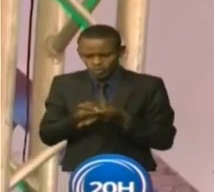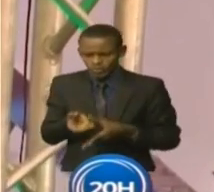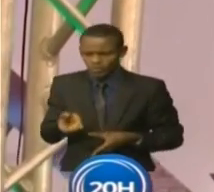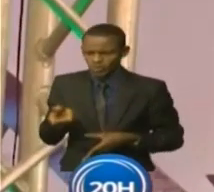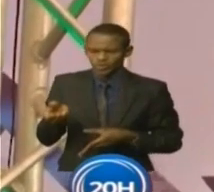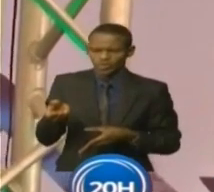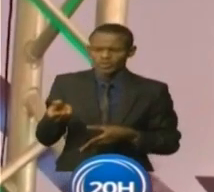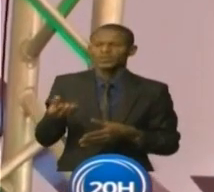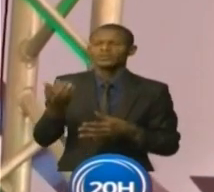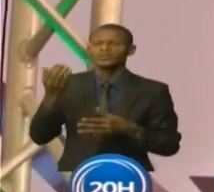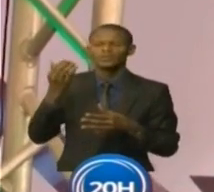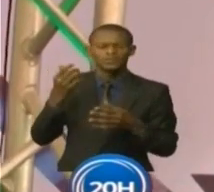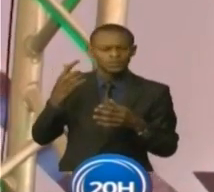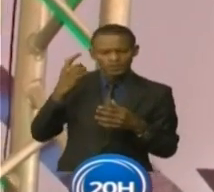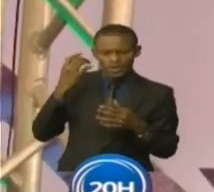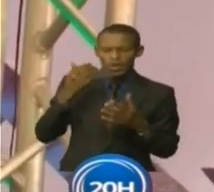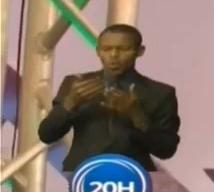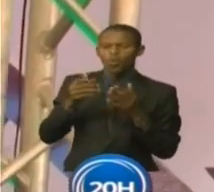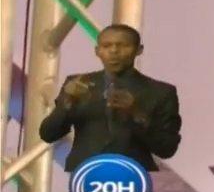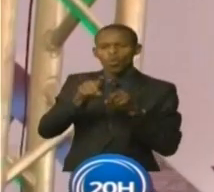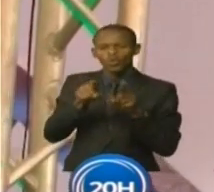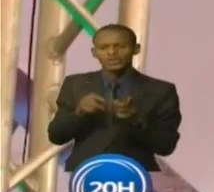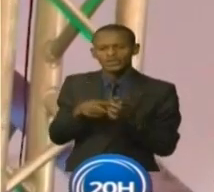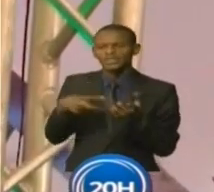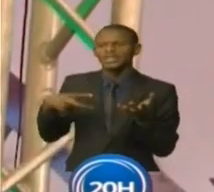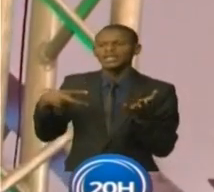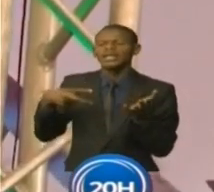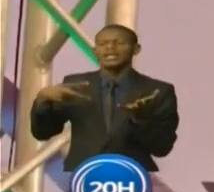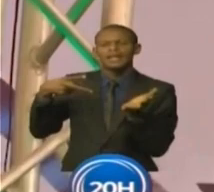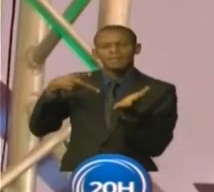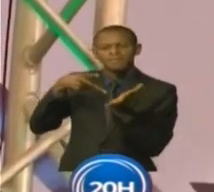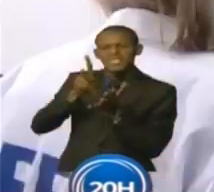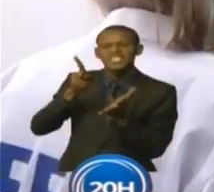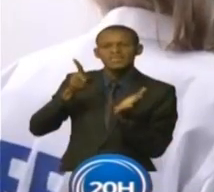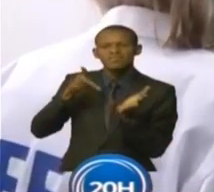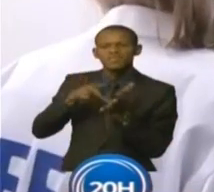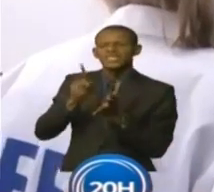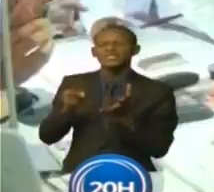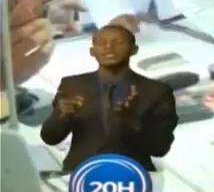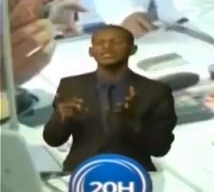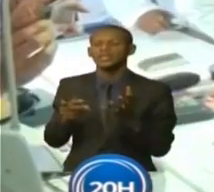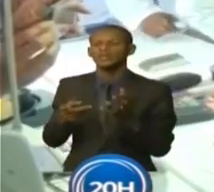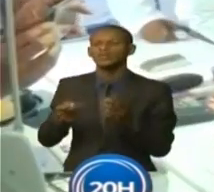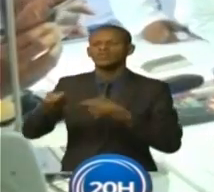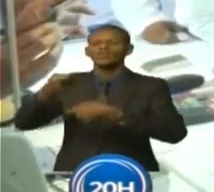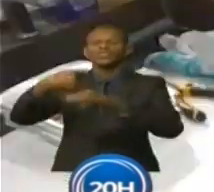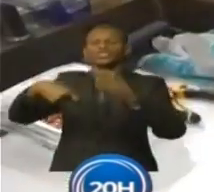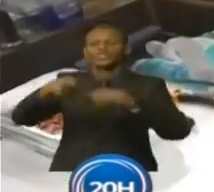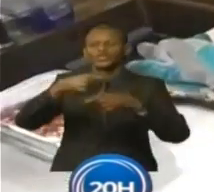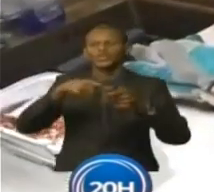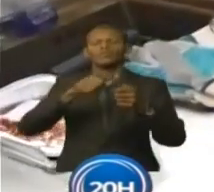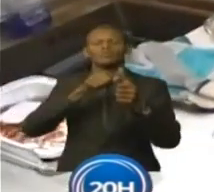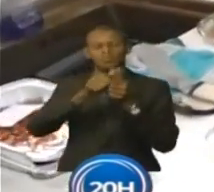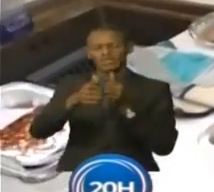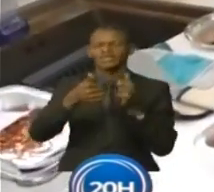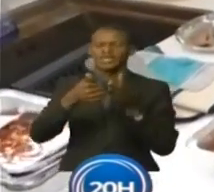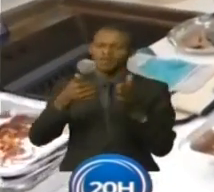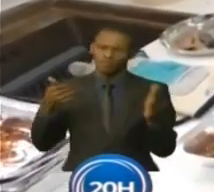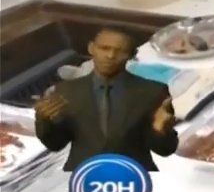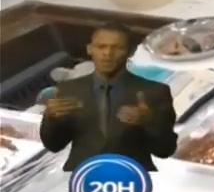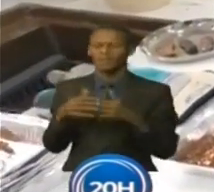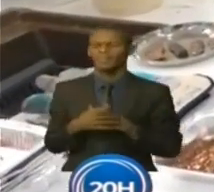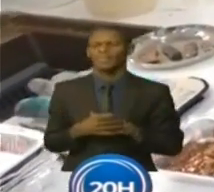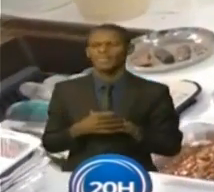puisse négocier son prix en connaissance de son produit. Le laboratoire d'analyse chimique de Moussampo tombe donc à point